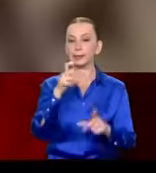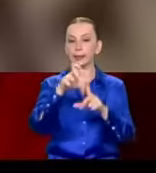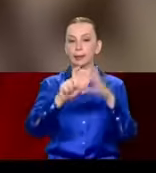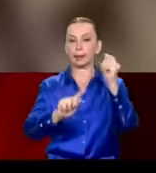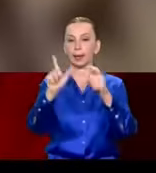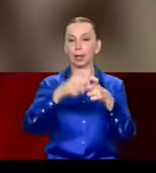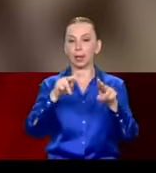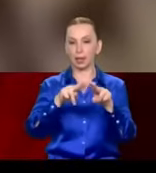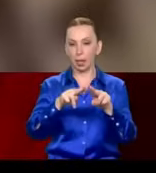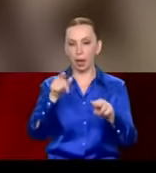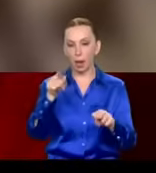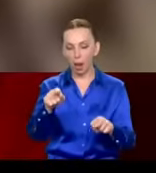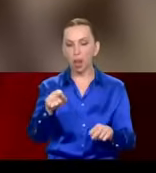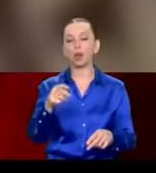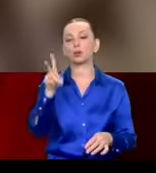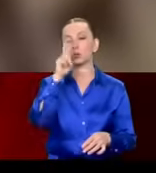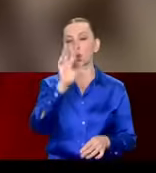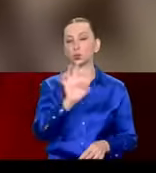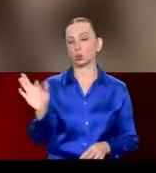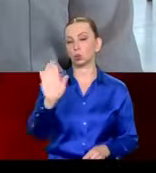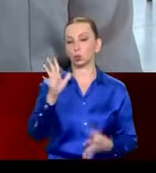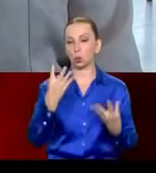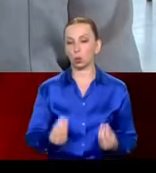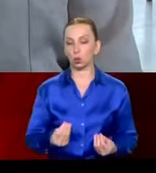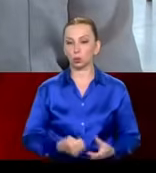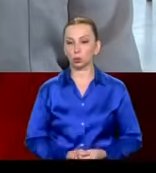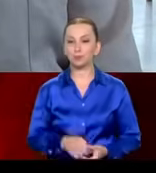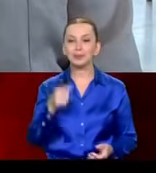ise beyaz duayla sonsuzluğa uğurlandı.